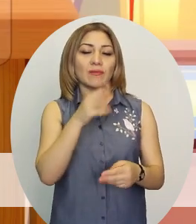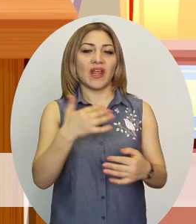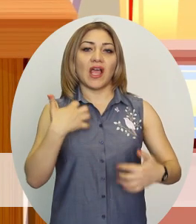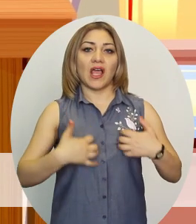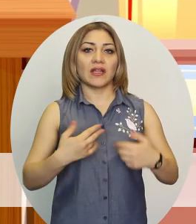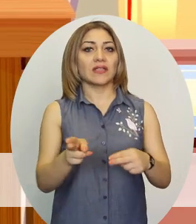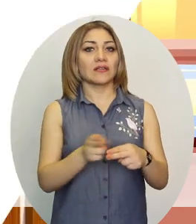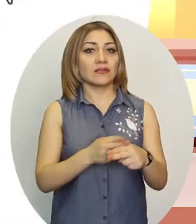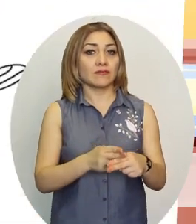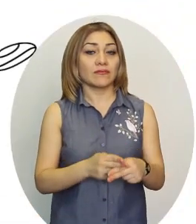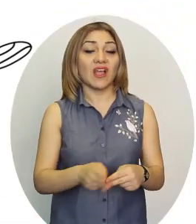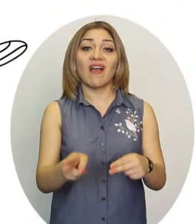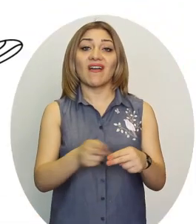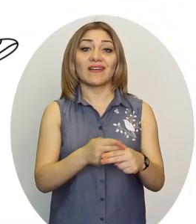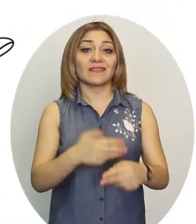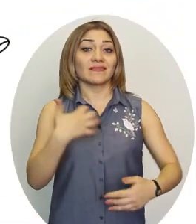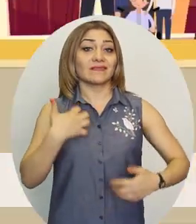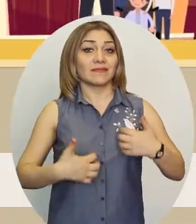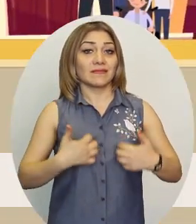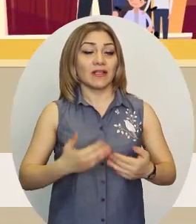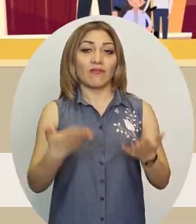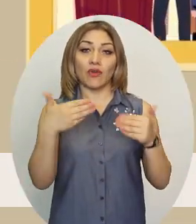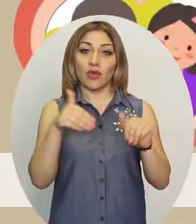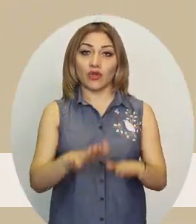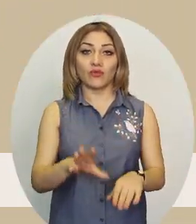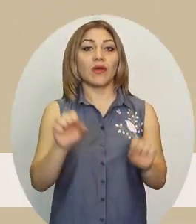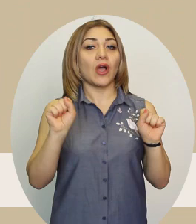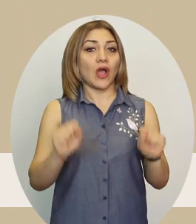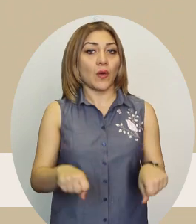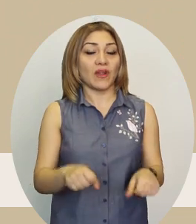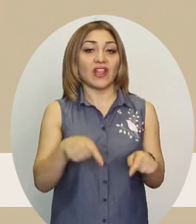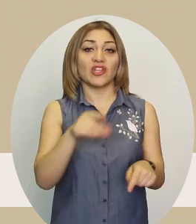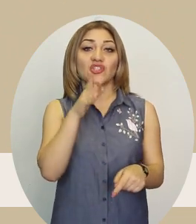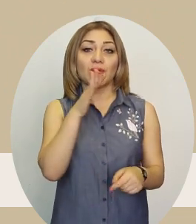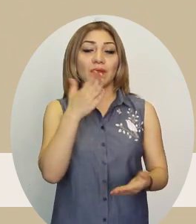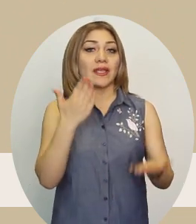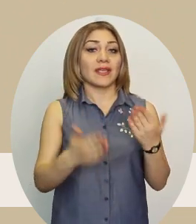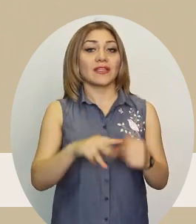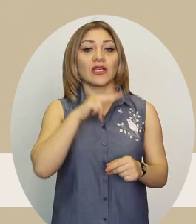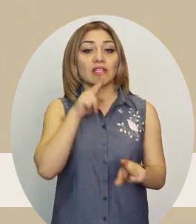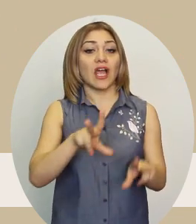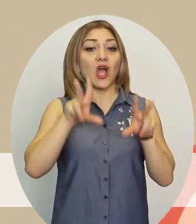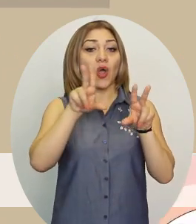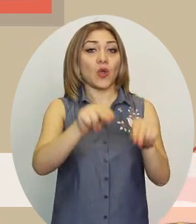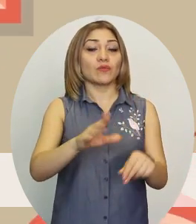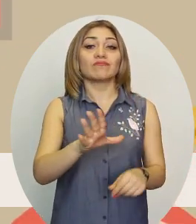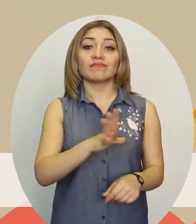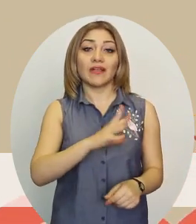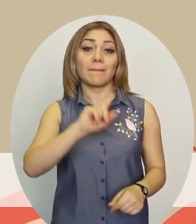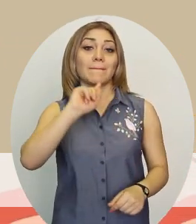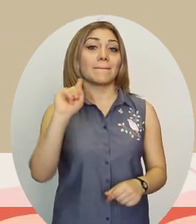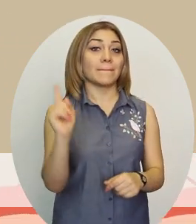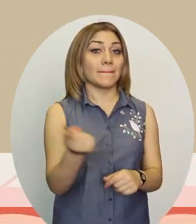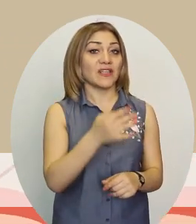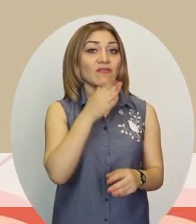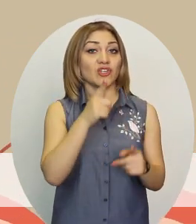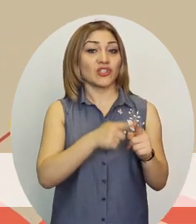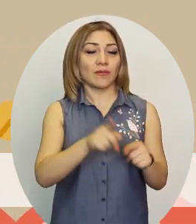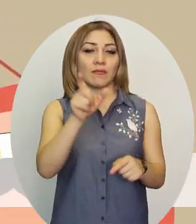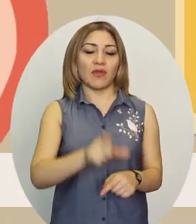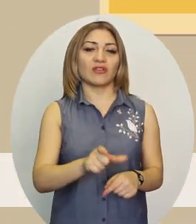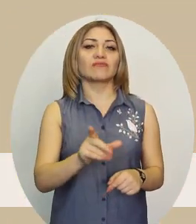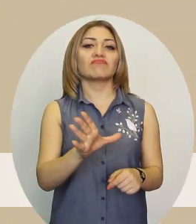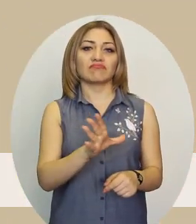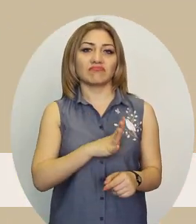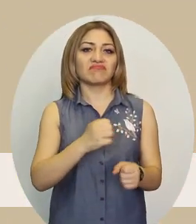մասին։ Ի դեպ, անհետաձգելի միջամտության որոշում կարող է կայացվել նաև այն դեպքում, երբ նախազգուշացումից հետո մեկ տարվա ընթացքում անձը կատարել